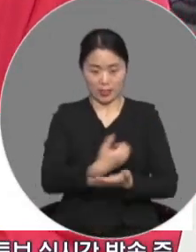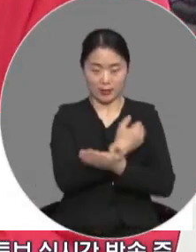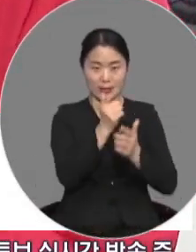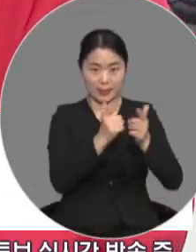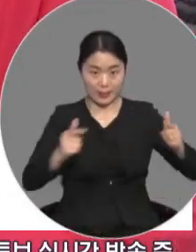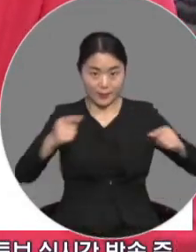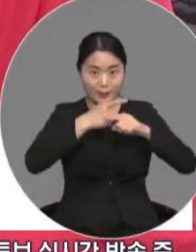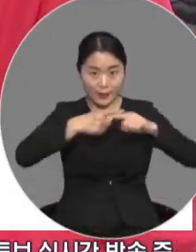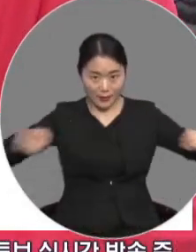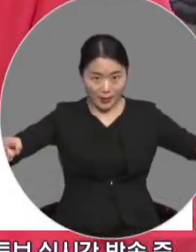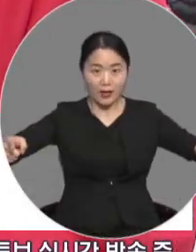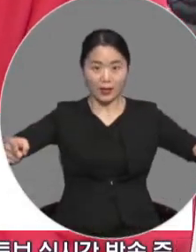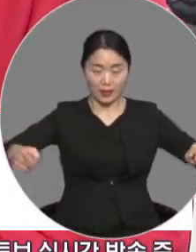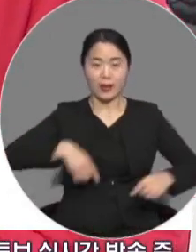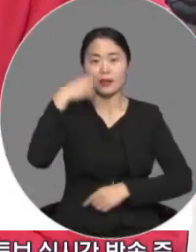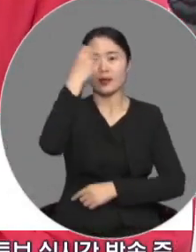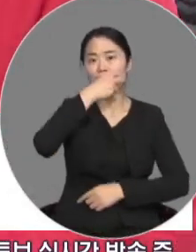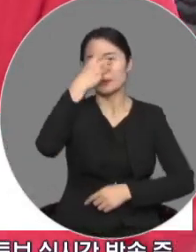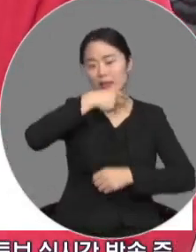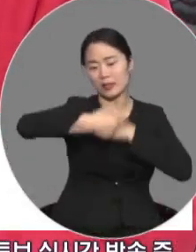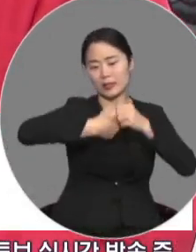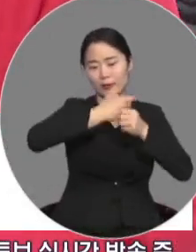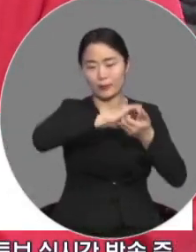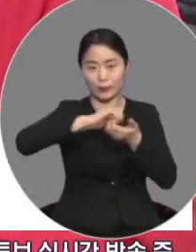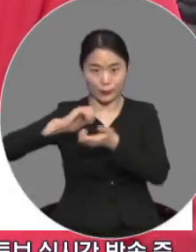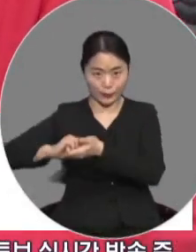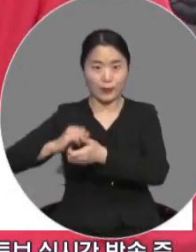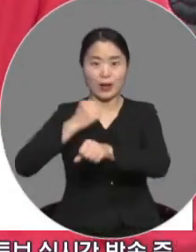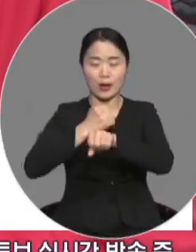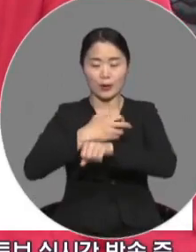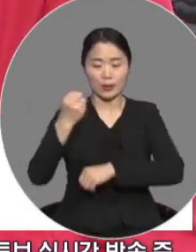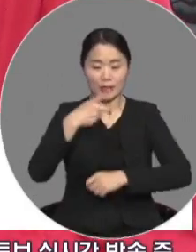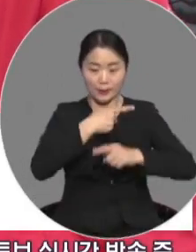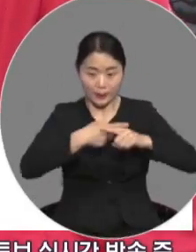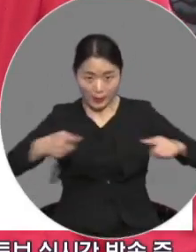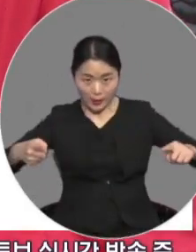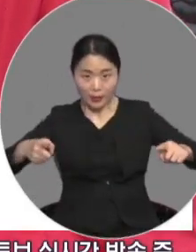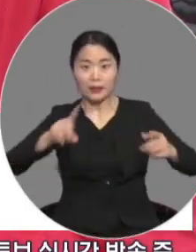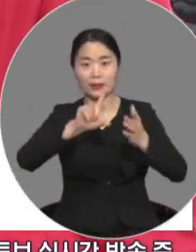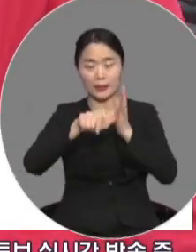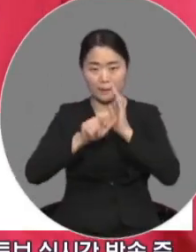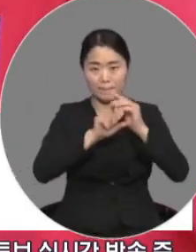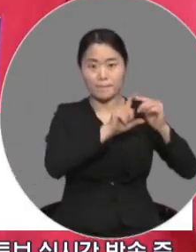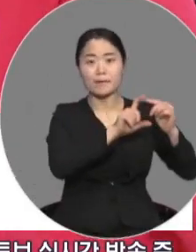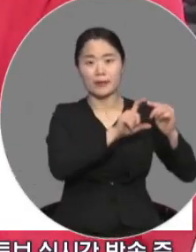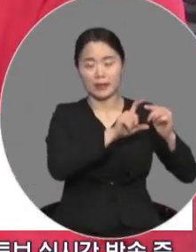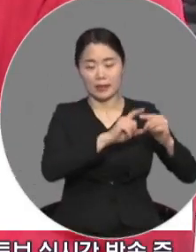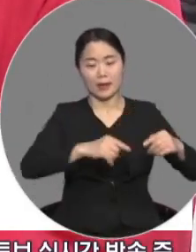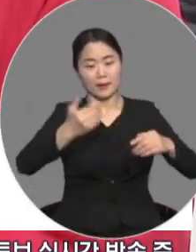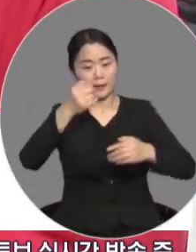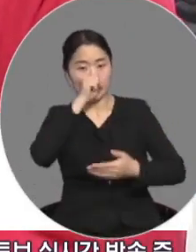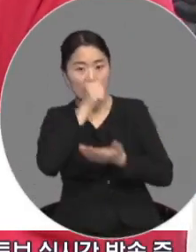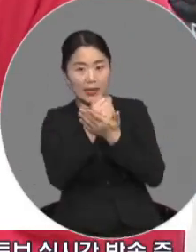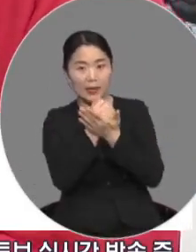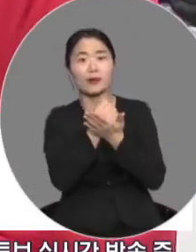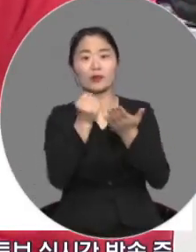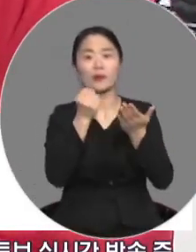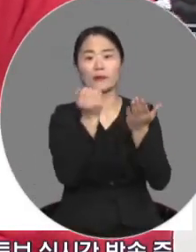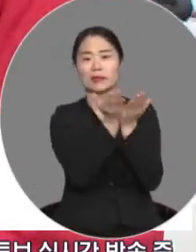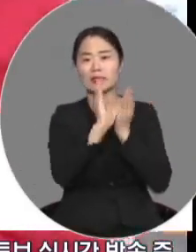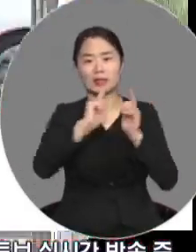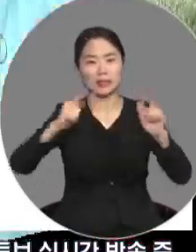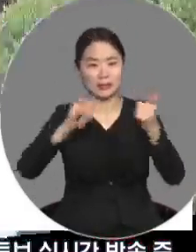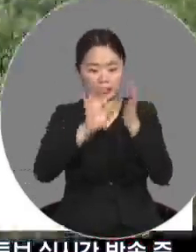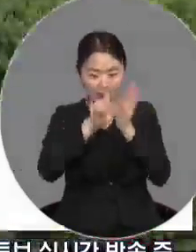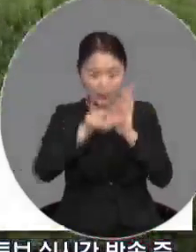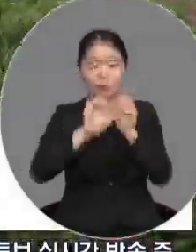검사를 1년에 의무 정기적으로 의무를 부여하고 경우에 따라 그 평가에 합당하지 못한 경우에는 보완해서 교육이나 치료를 받을 수